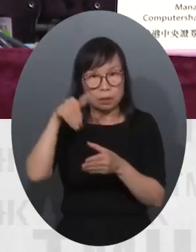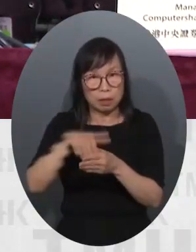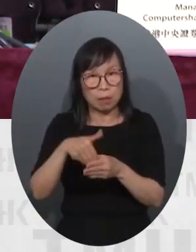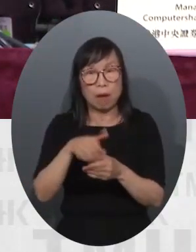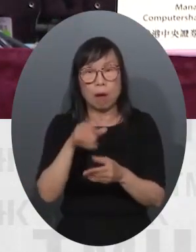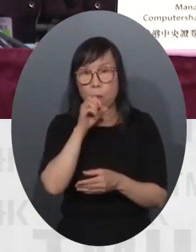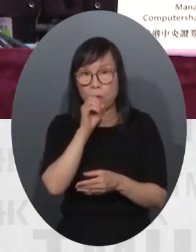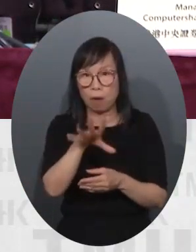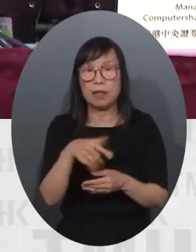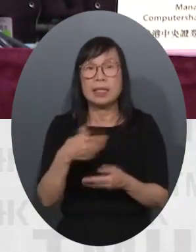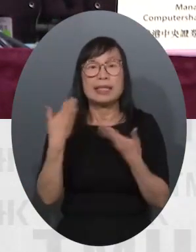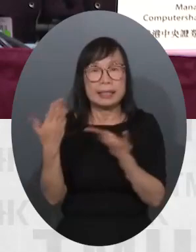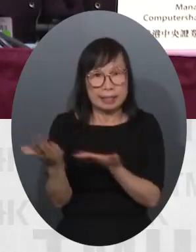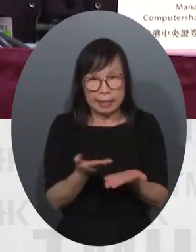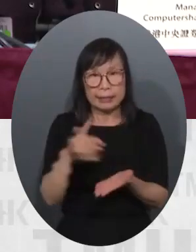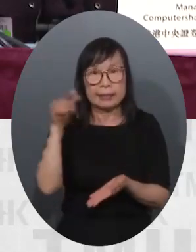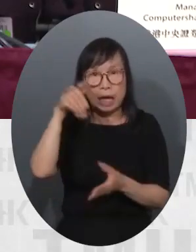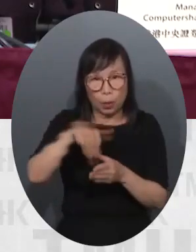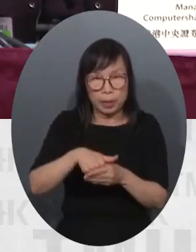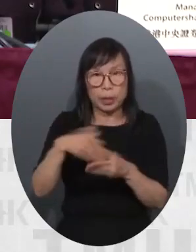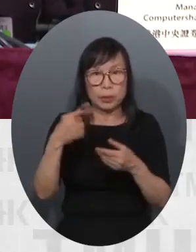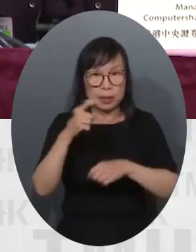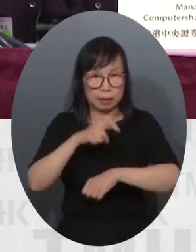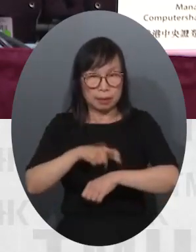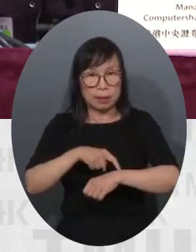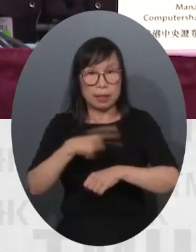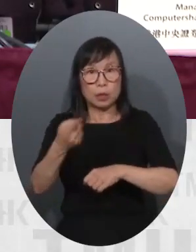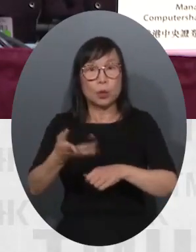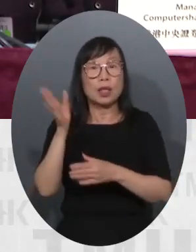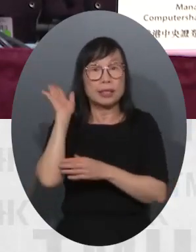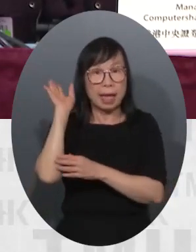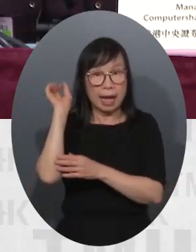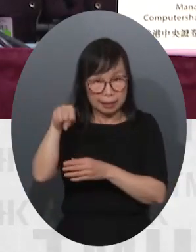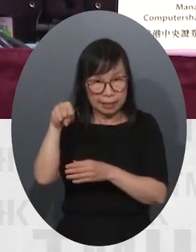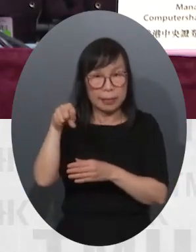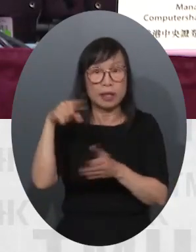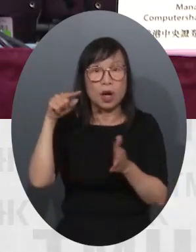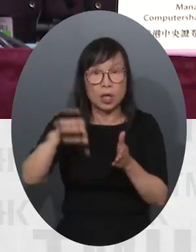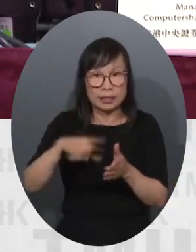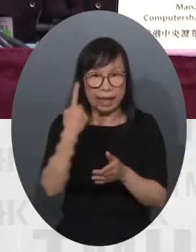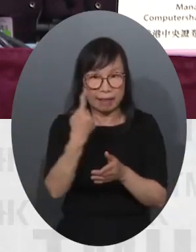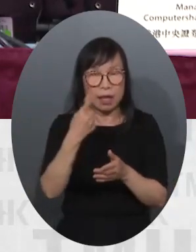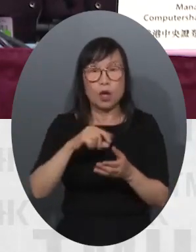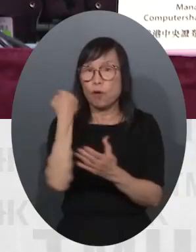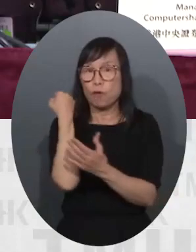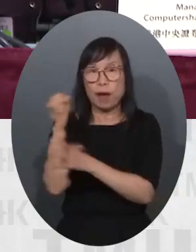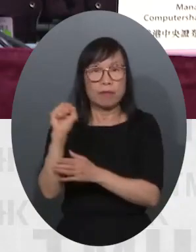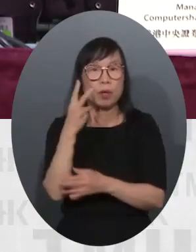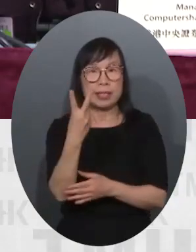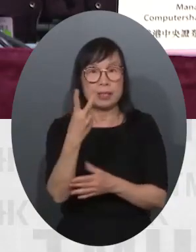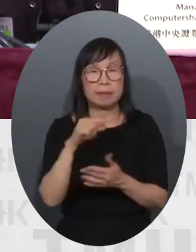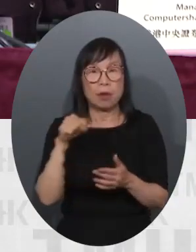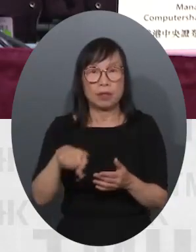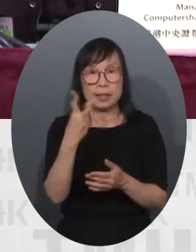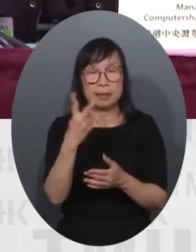會說請投票。在這個時候，如果贊成請按一，或者如果反對請按二。